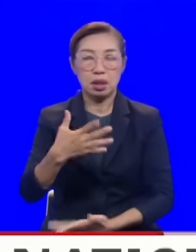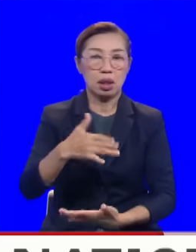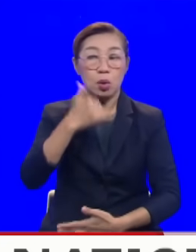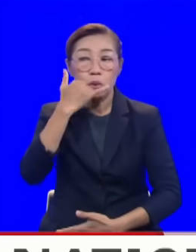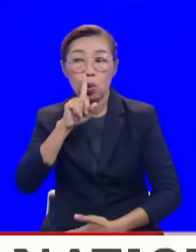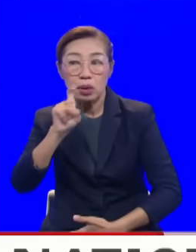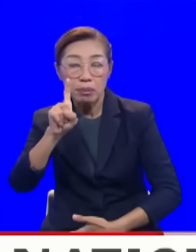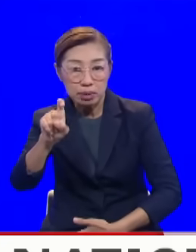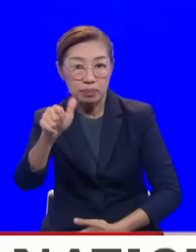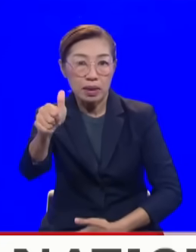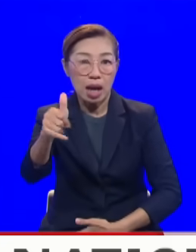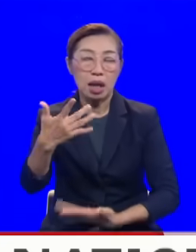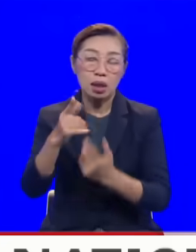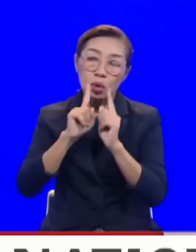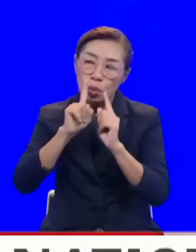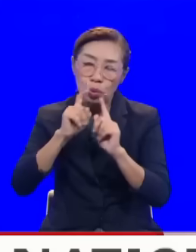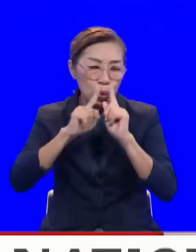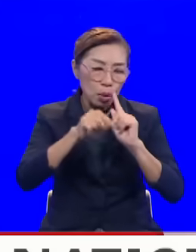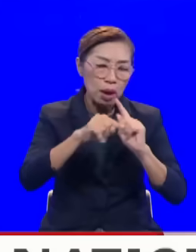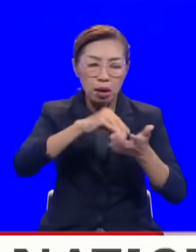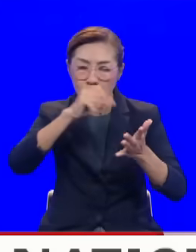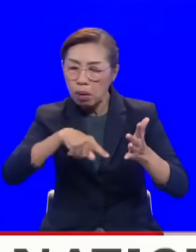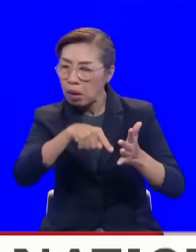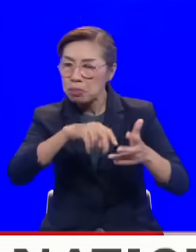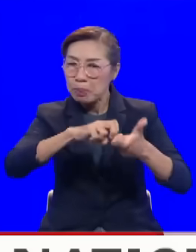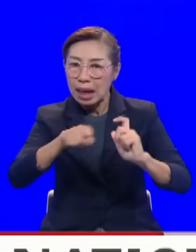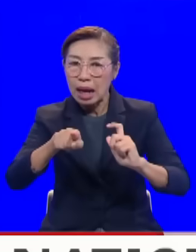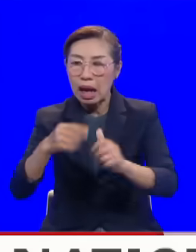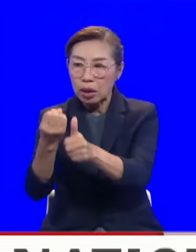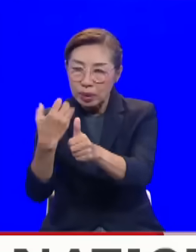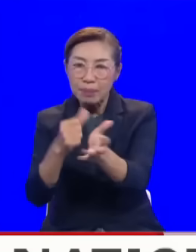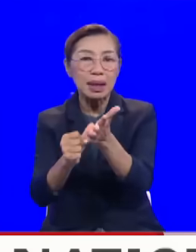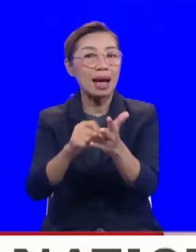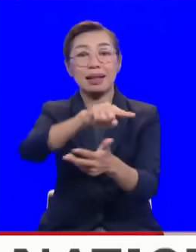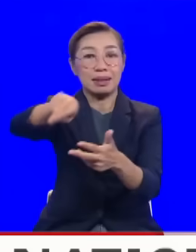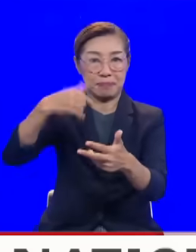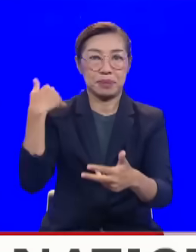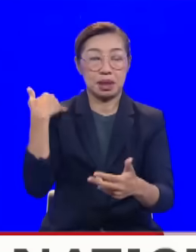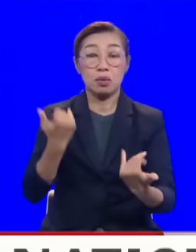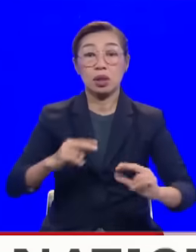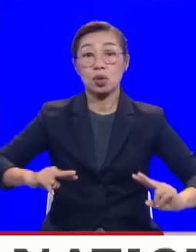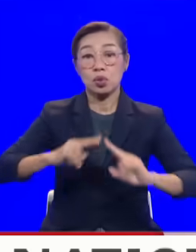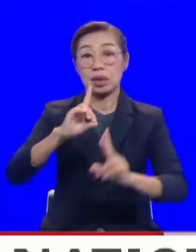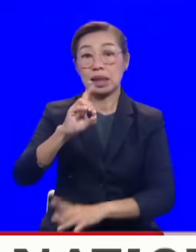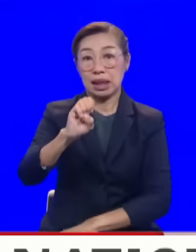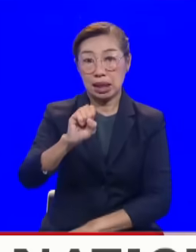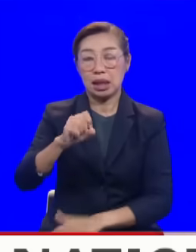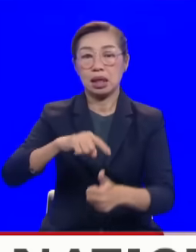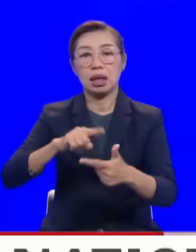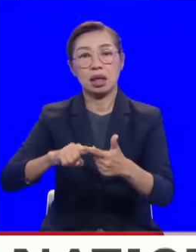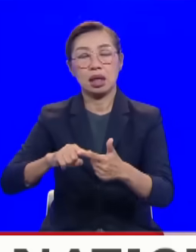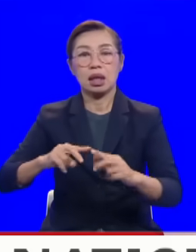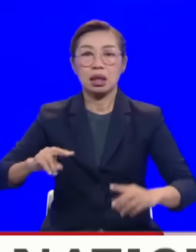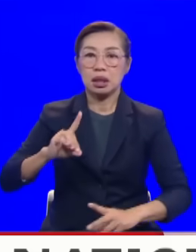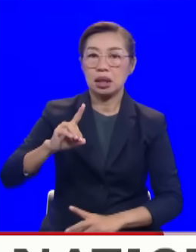แล้วก็คุยกันเรื่องของปัญหาที่เกิดขึ้นในการที่เราจะแก้ไขวันนี้ทางกระทรวง DE DGA รวมทั้งกระทรว